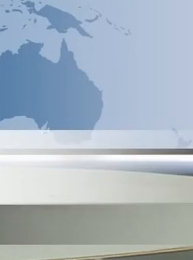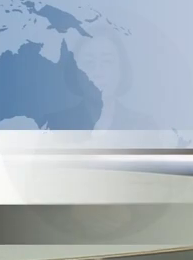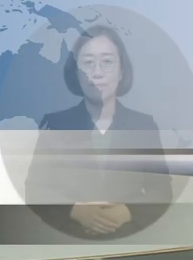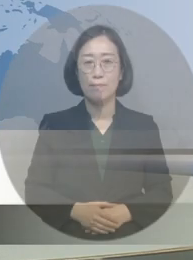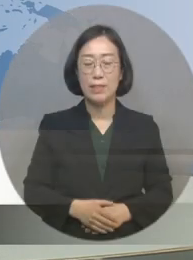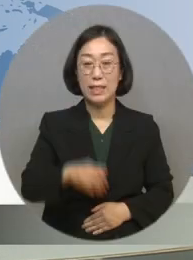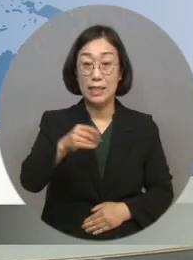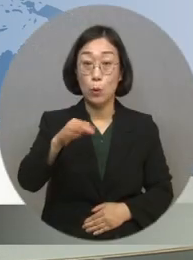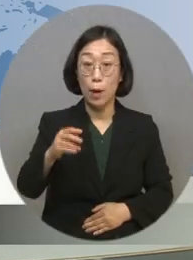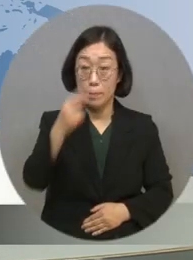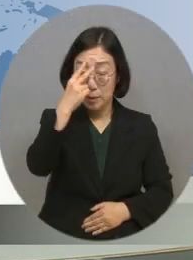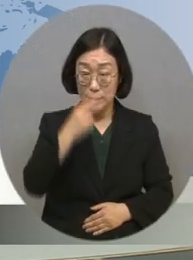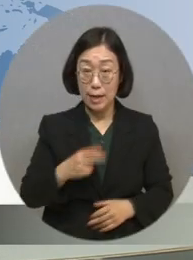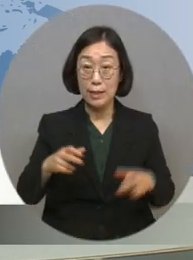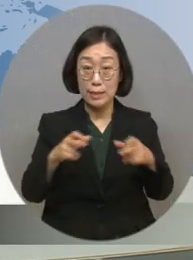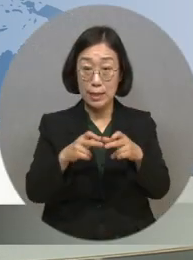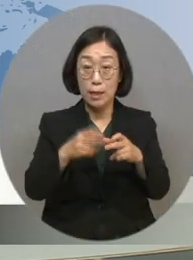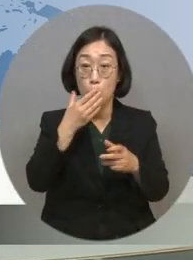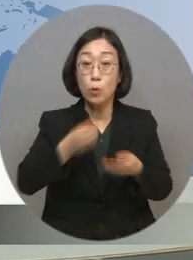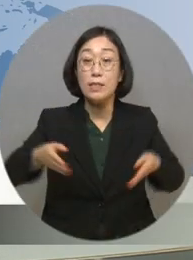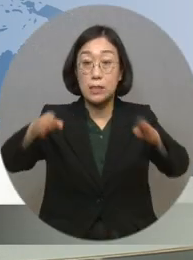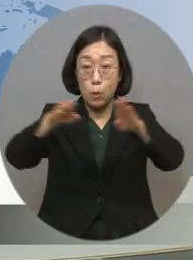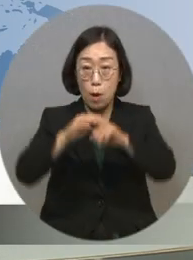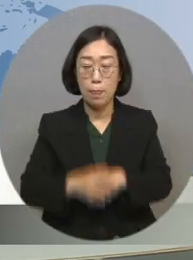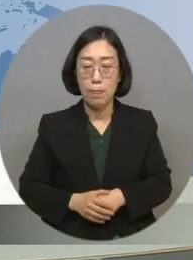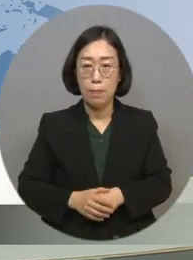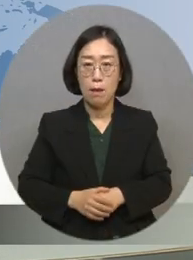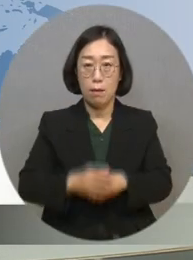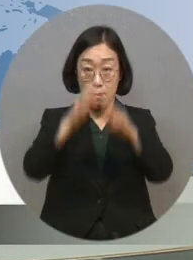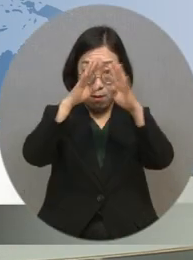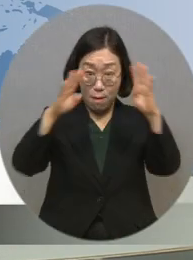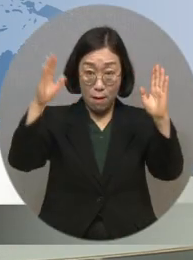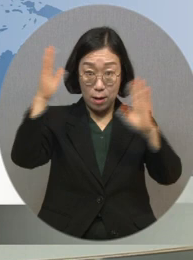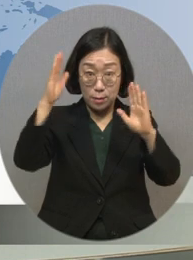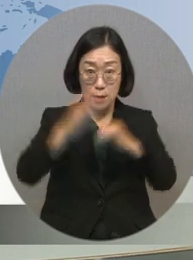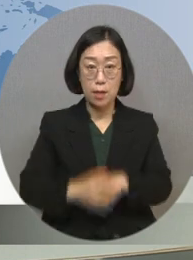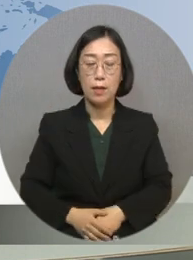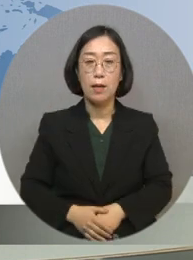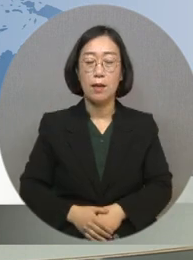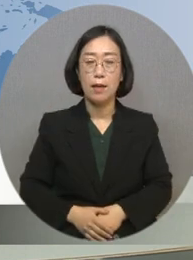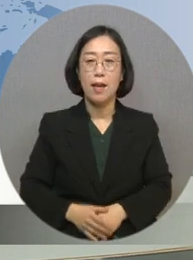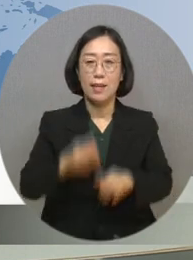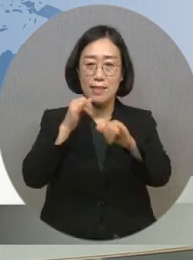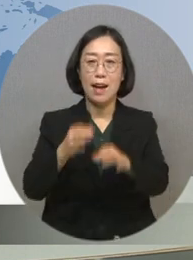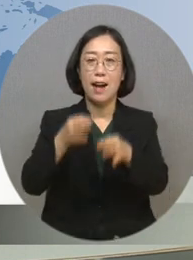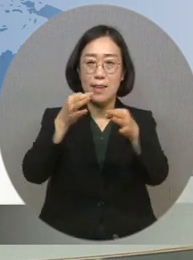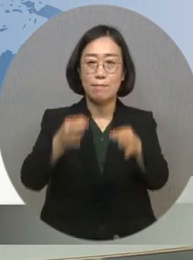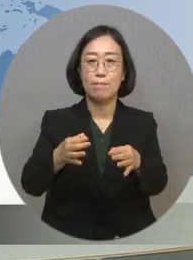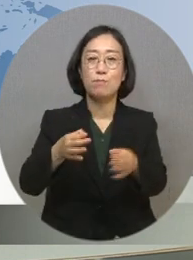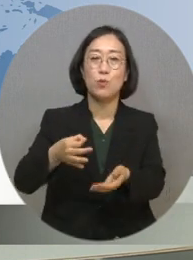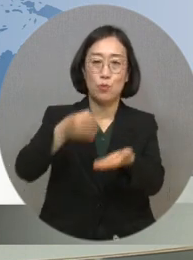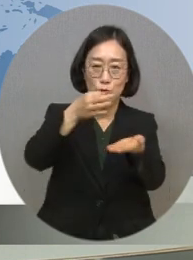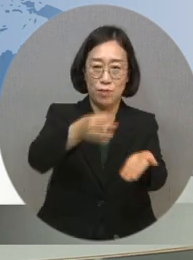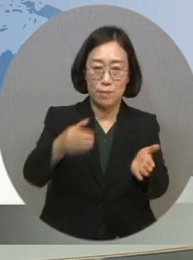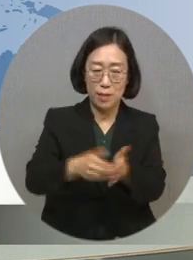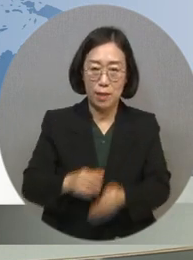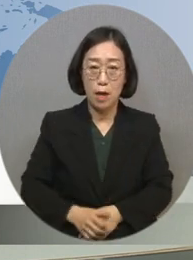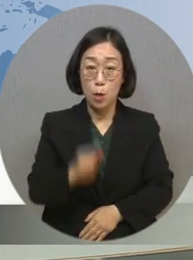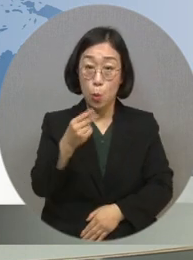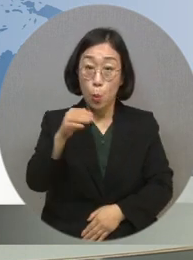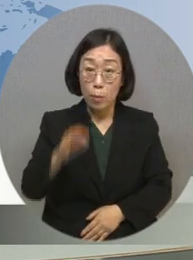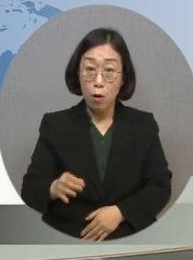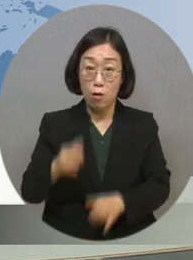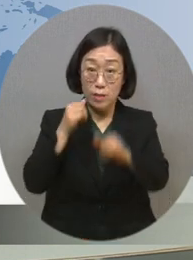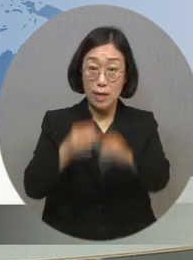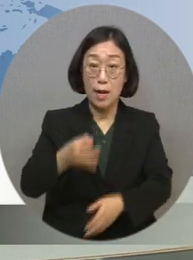실로암 시각장애인복지관이 시각장애 대학생 11명에게 효명 장학금을 전달했습니다 효명 장학금은 매년